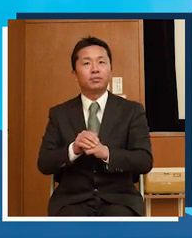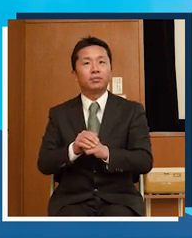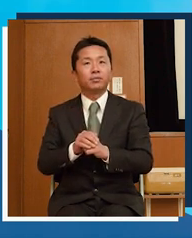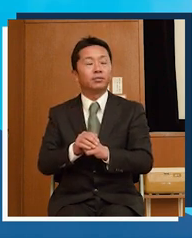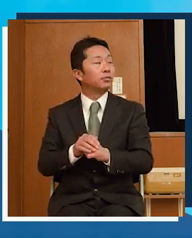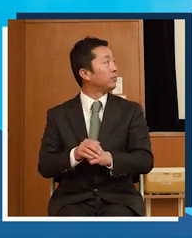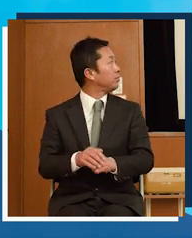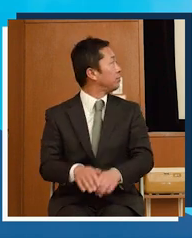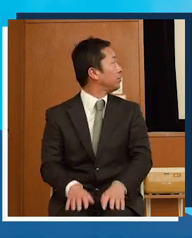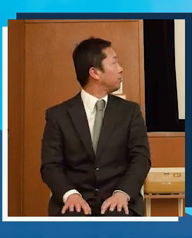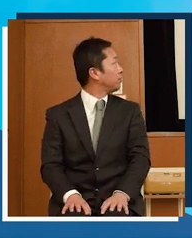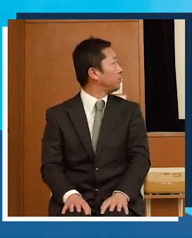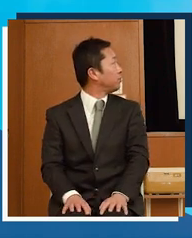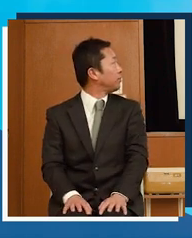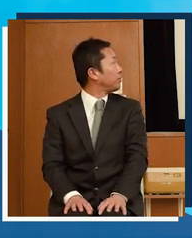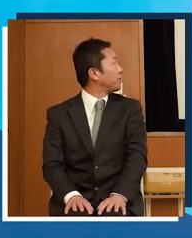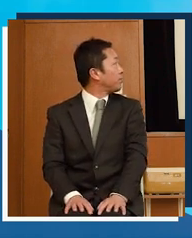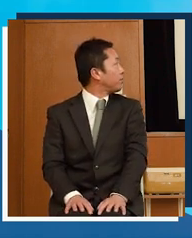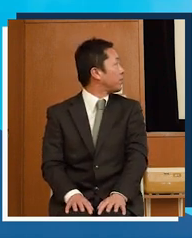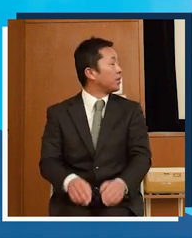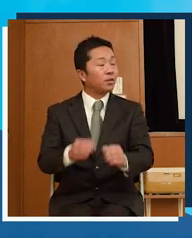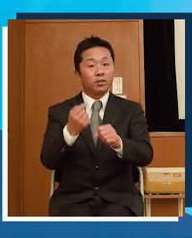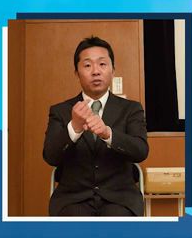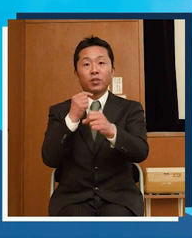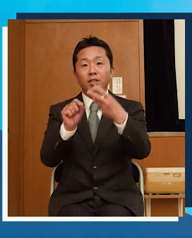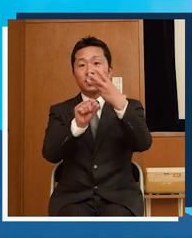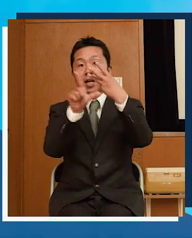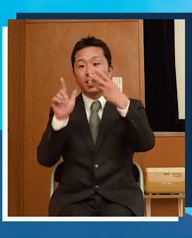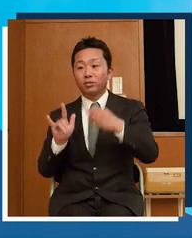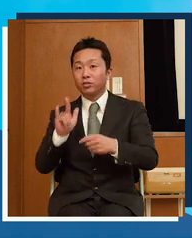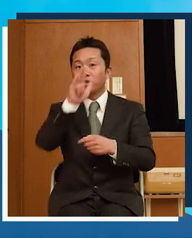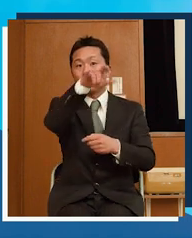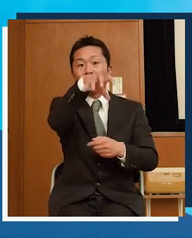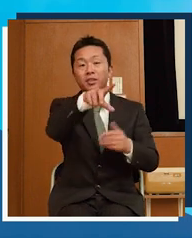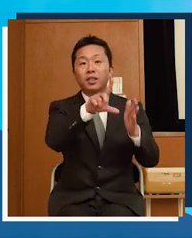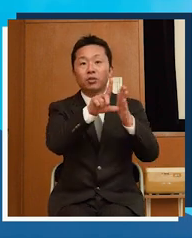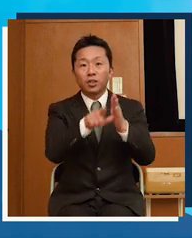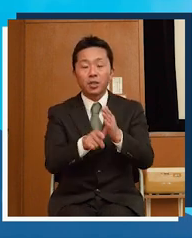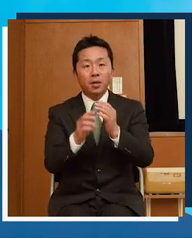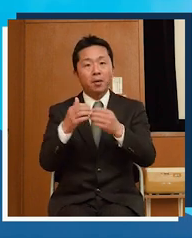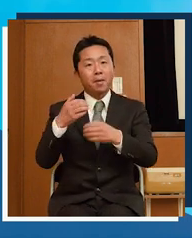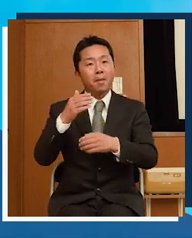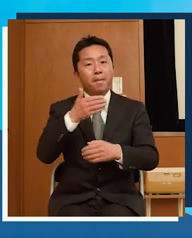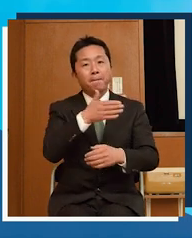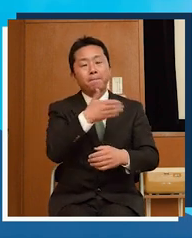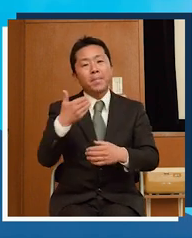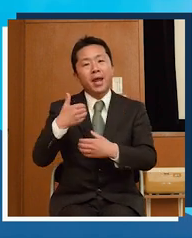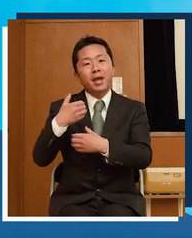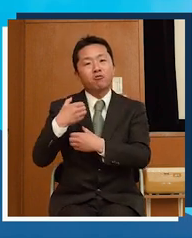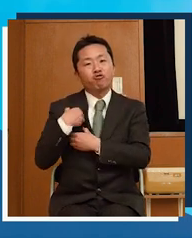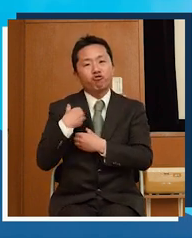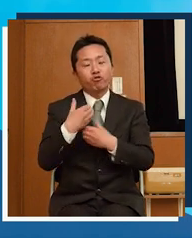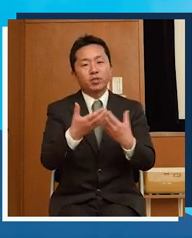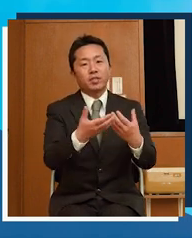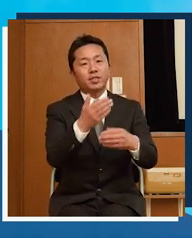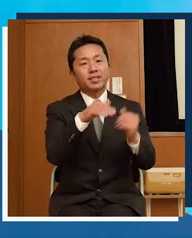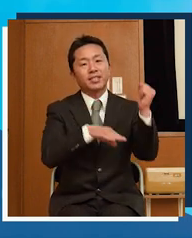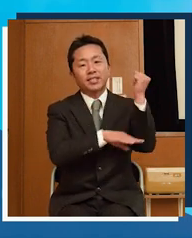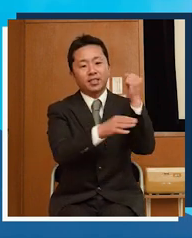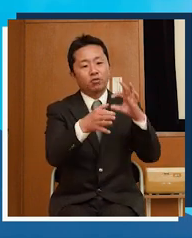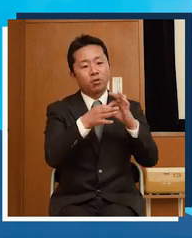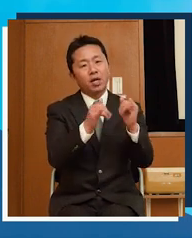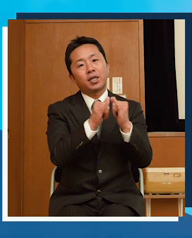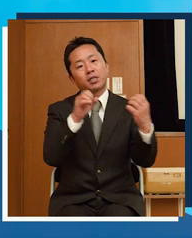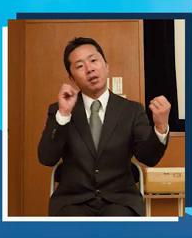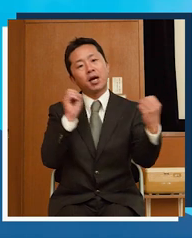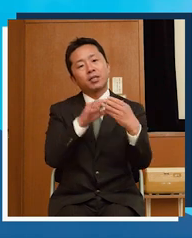頭文字を取って豆腐なんですけどで3月に渡米した時に米軍基地側の米国の方の色々な関係者の方と